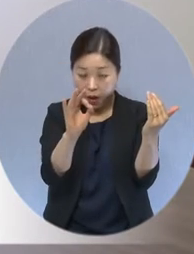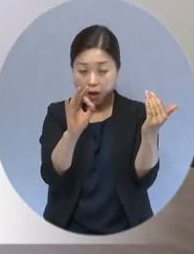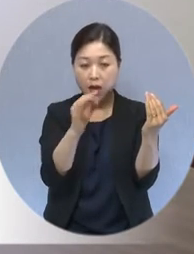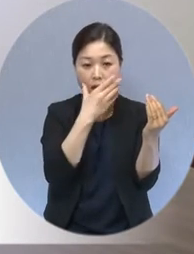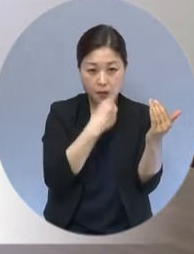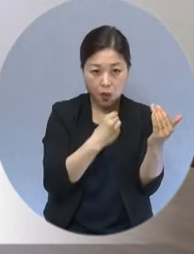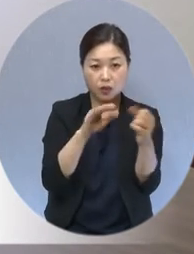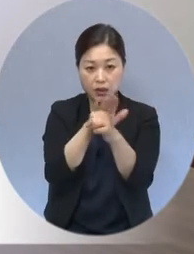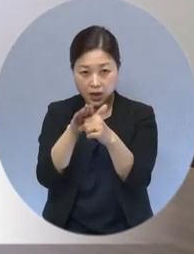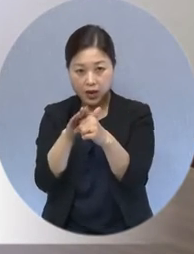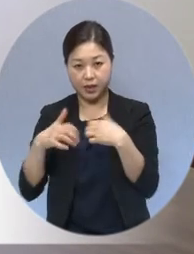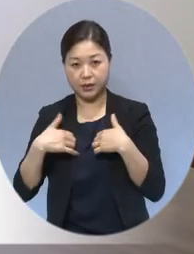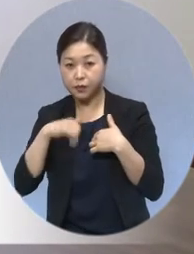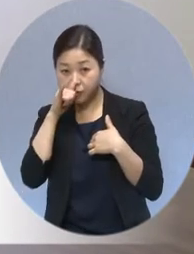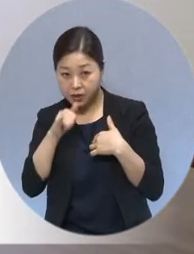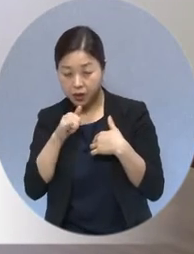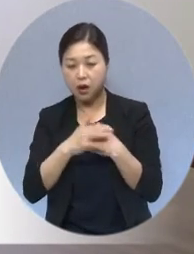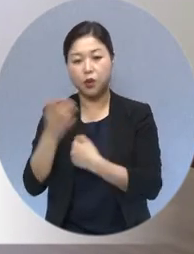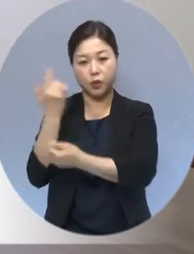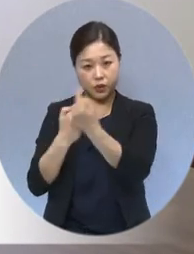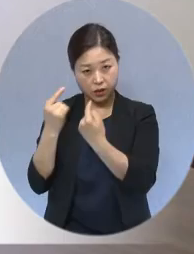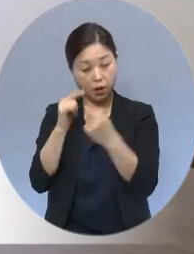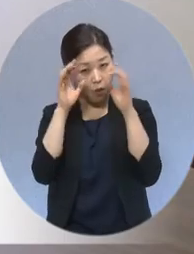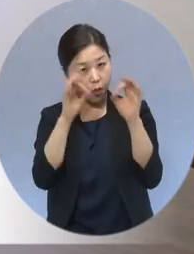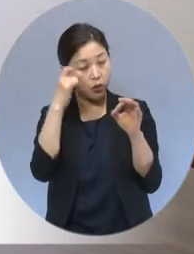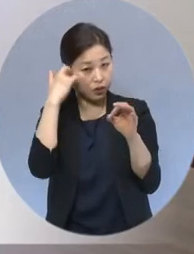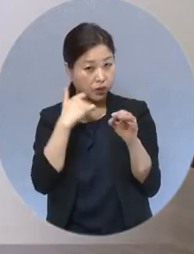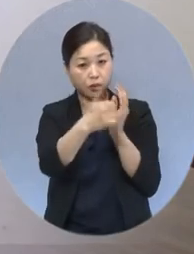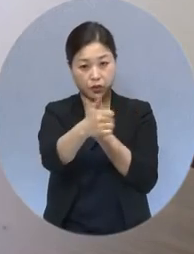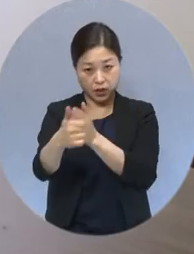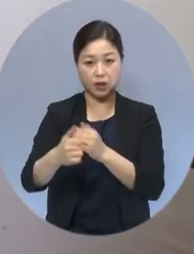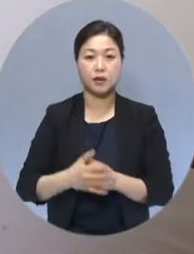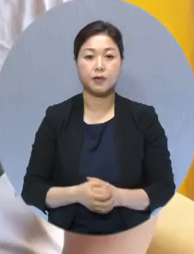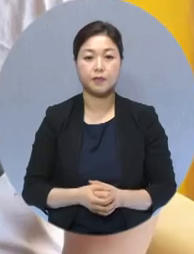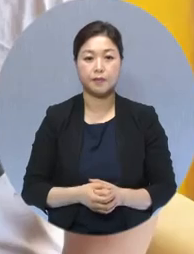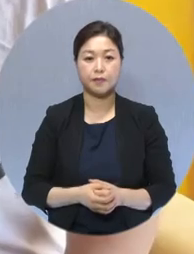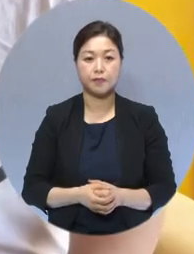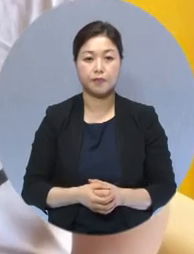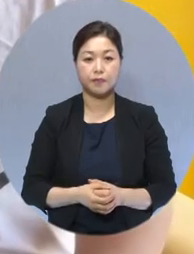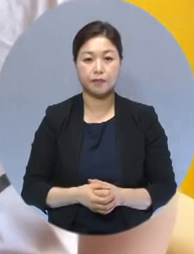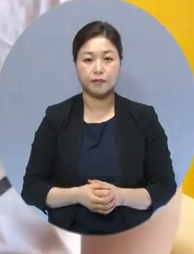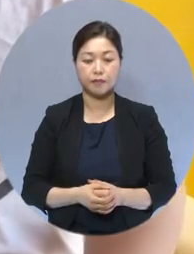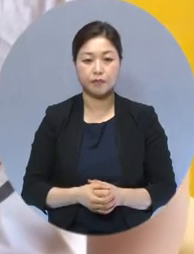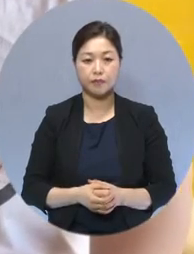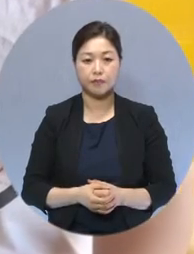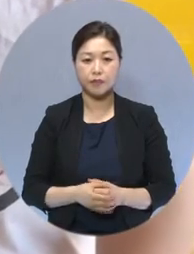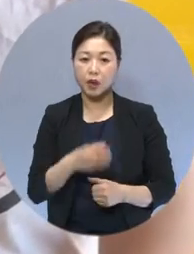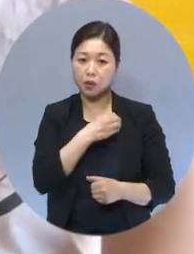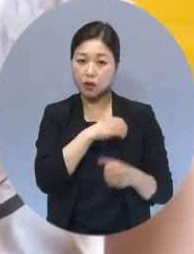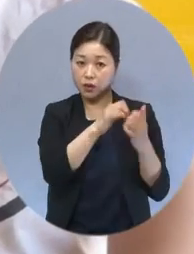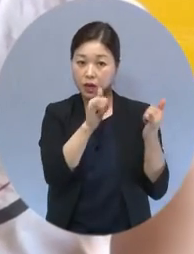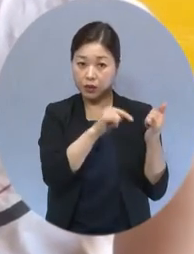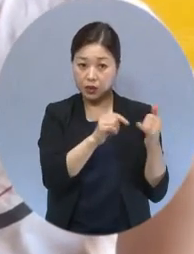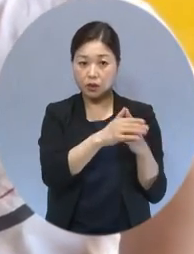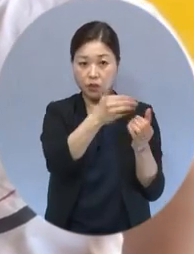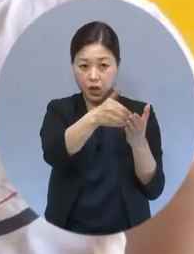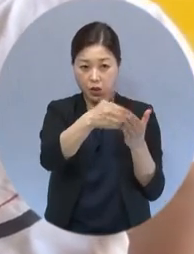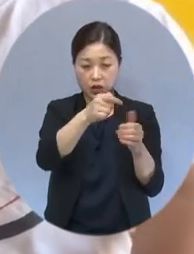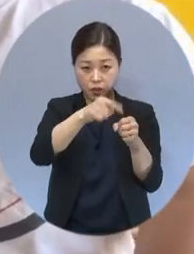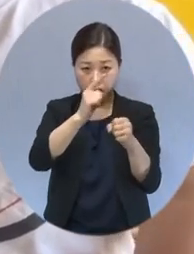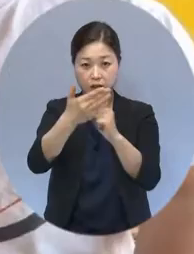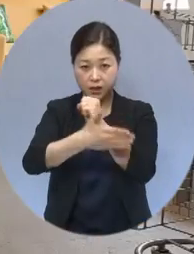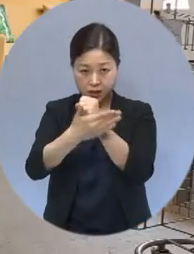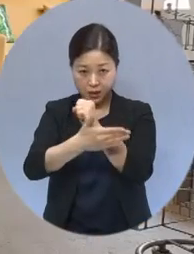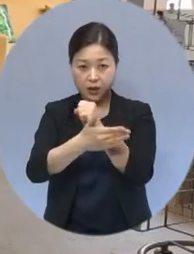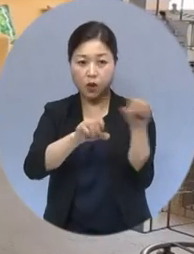있습니다. 오셔서 한번 그거를 느껴보셨으면 좋겠습니다. 이들 회원들은 회화와 조각, 사진